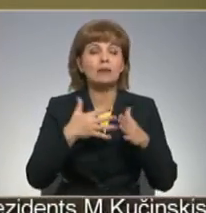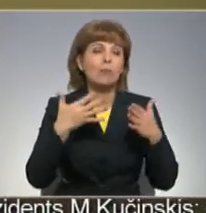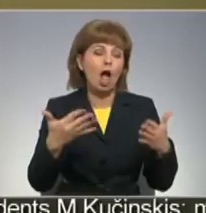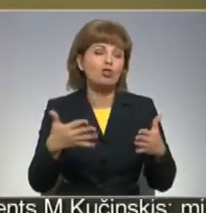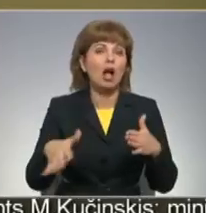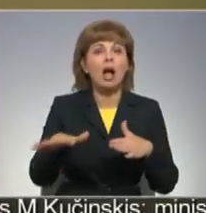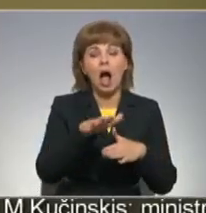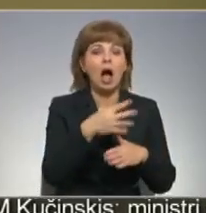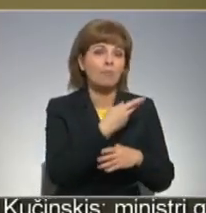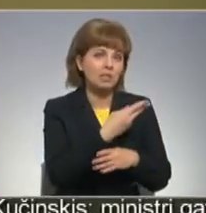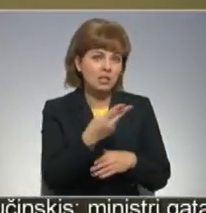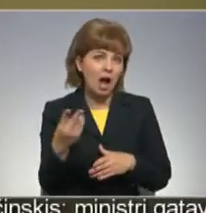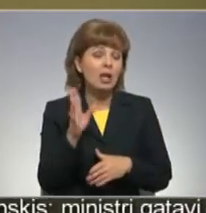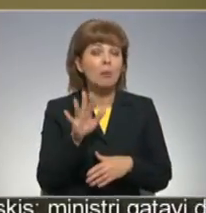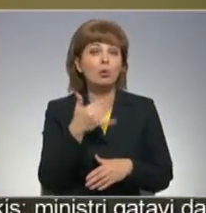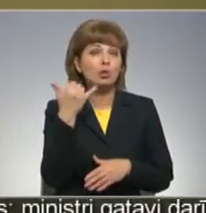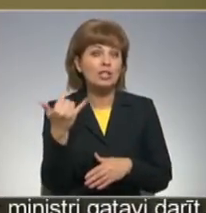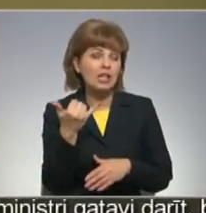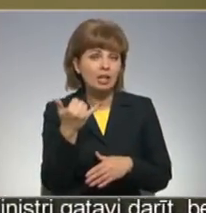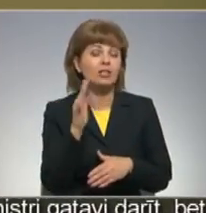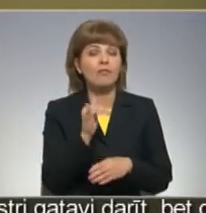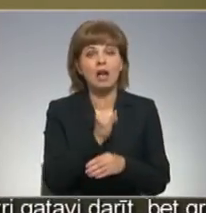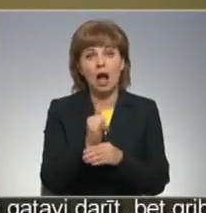apskatei, bet ja būs interesanti, kolekcija varētu